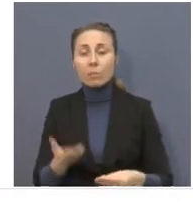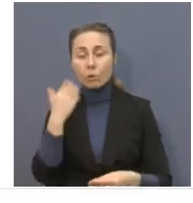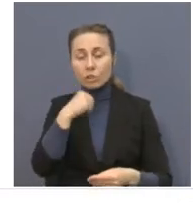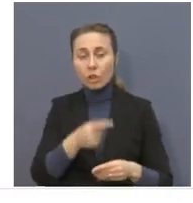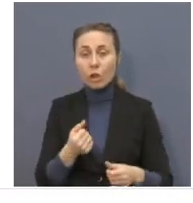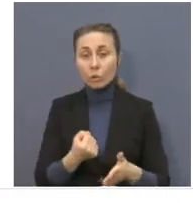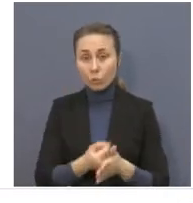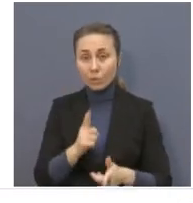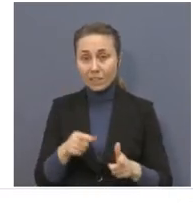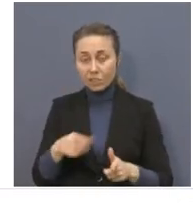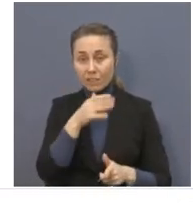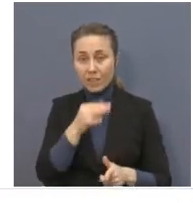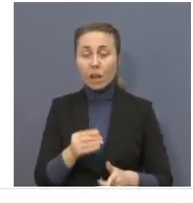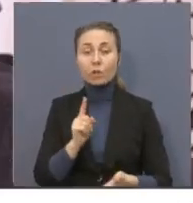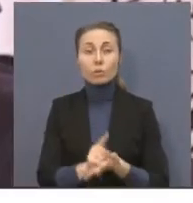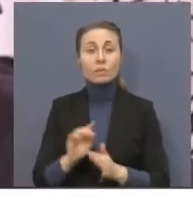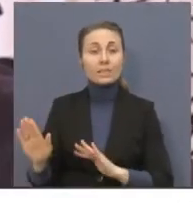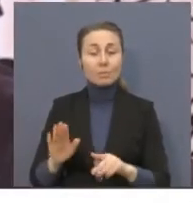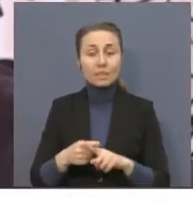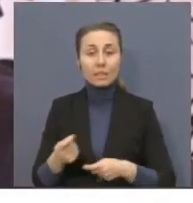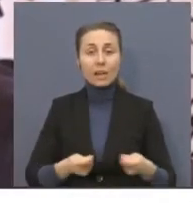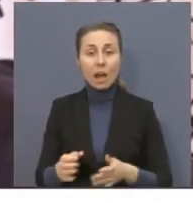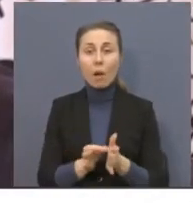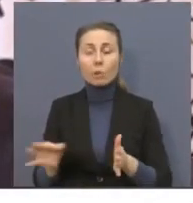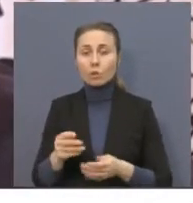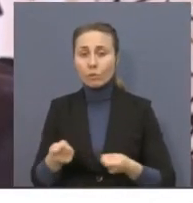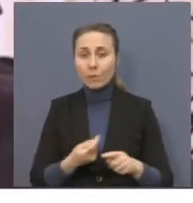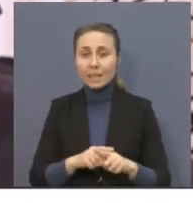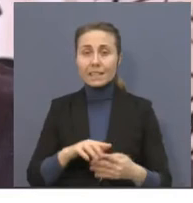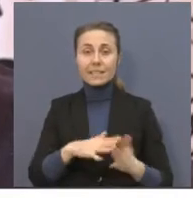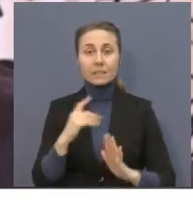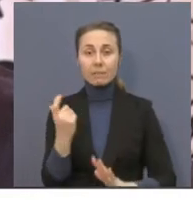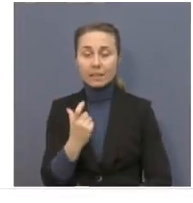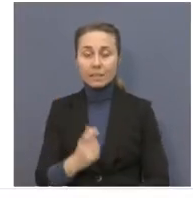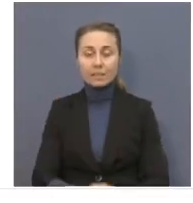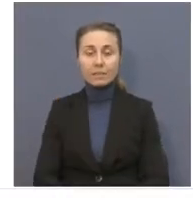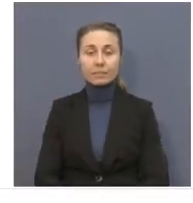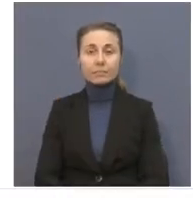настоящего времени занимал должность заместителя руководителя областного управления сельского хозяйства.